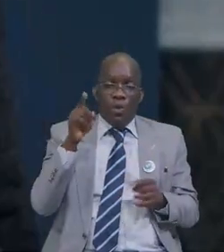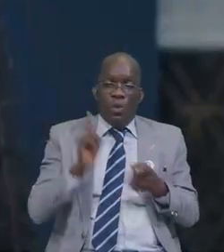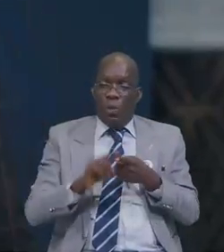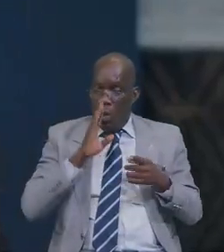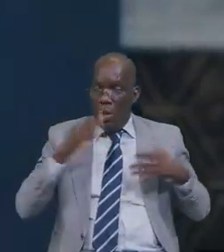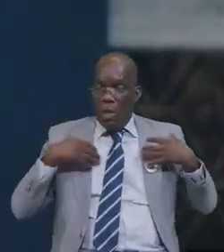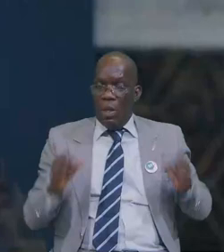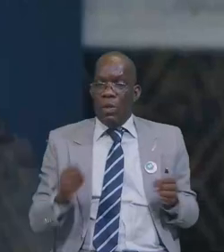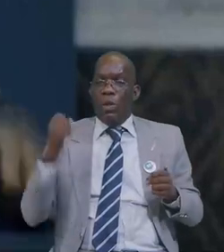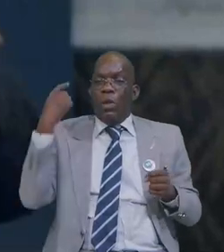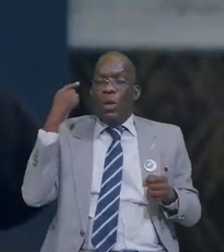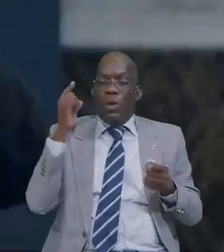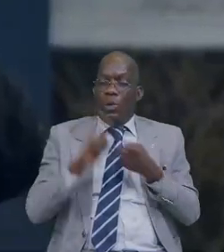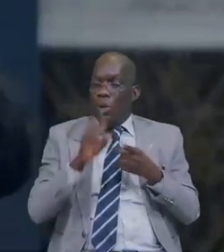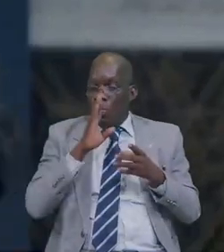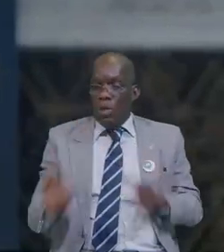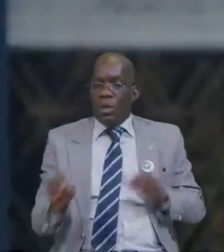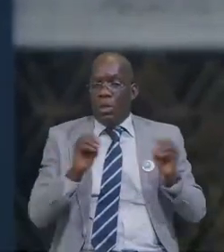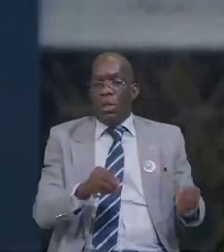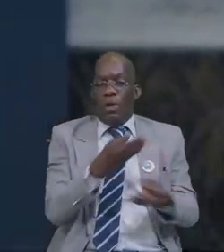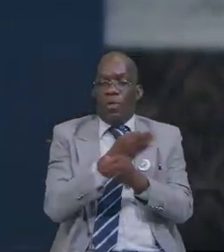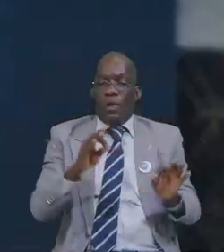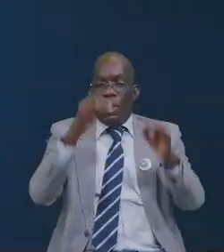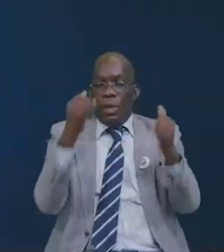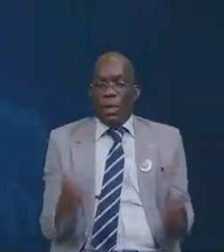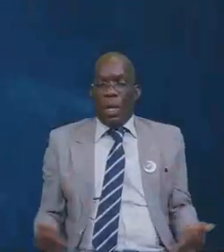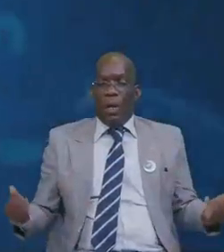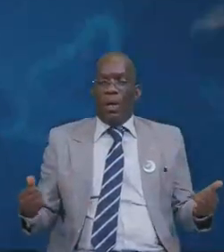pour que tu sois affranchi et pour que tu sois délivré. Maintenant,